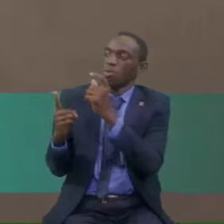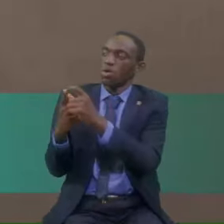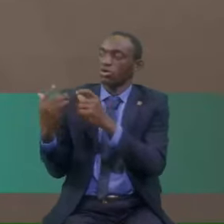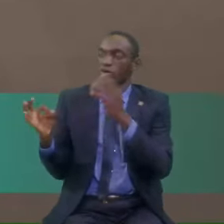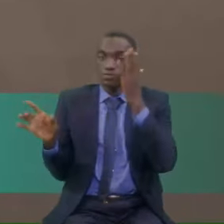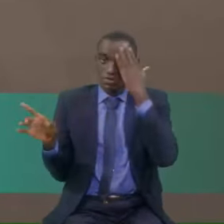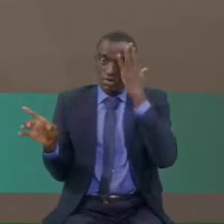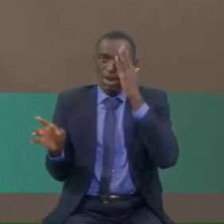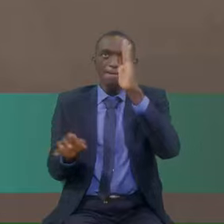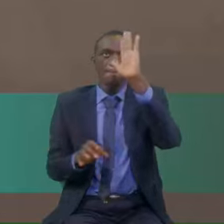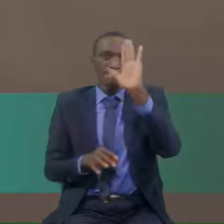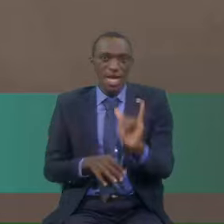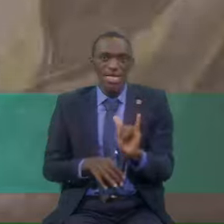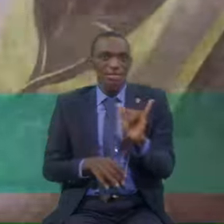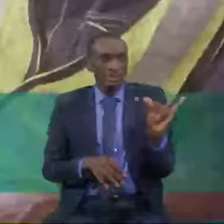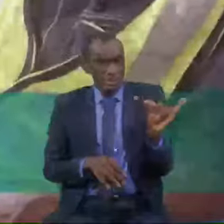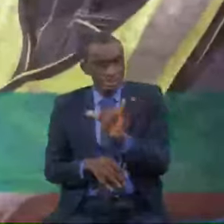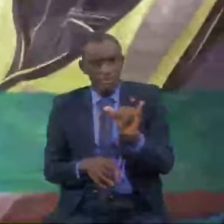selon le même Esprit.